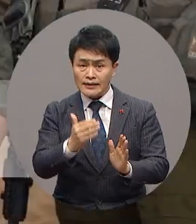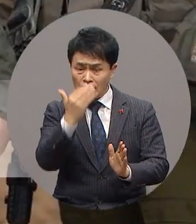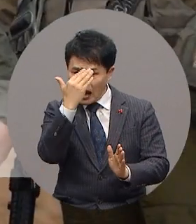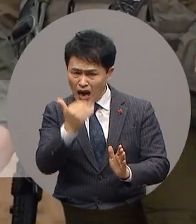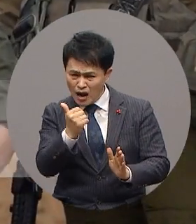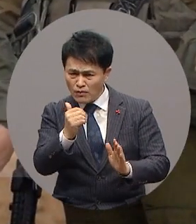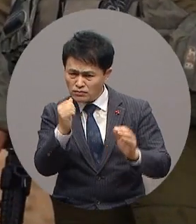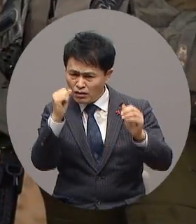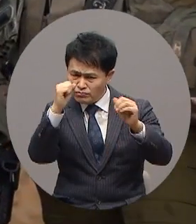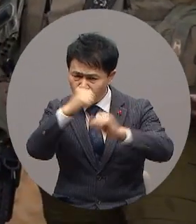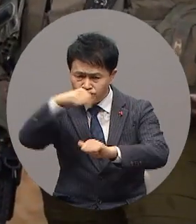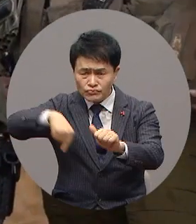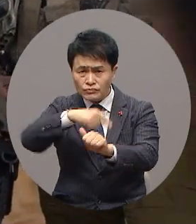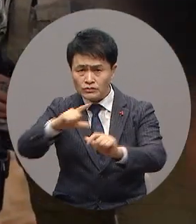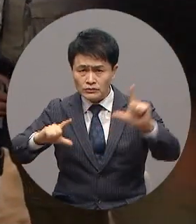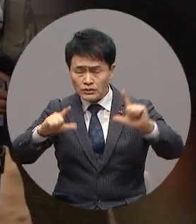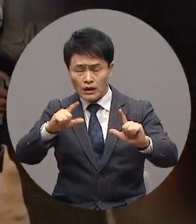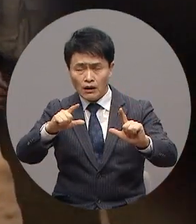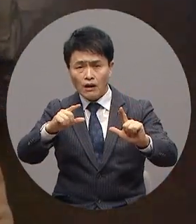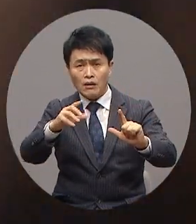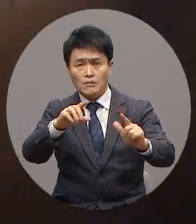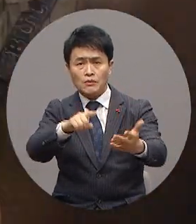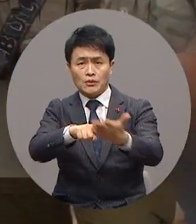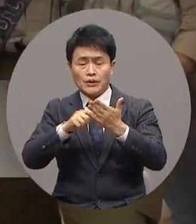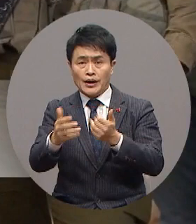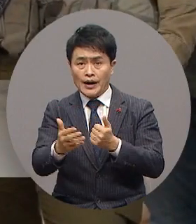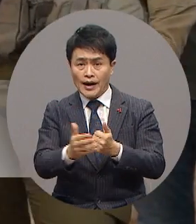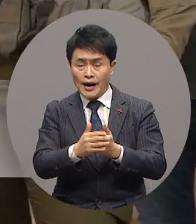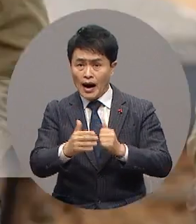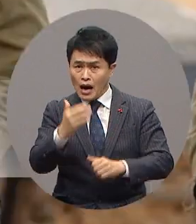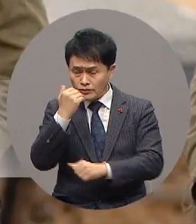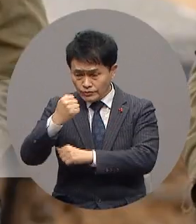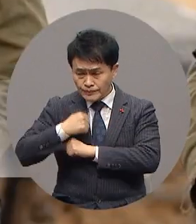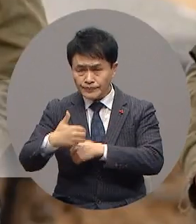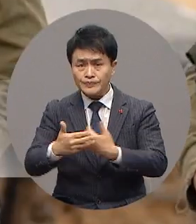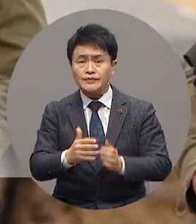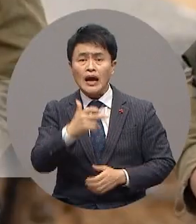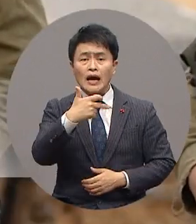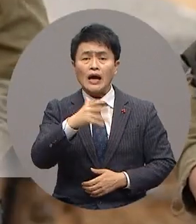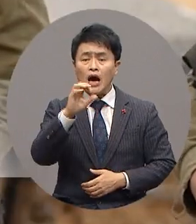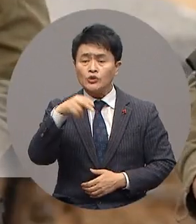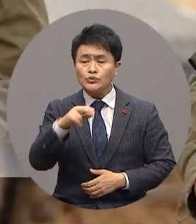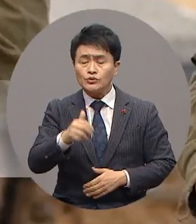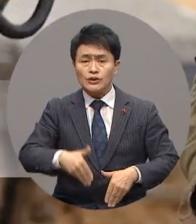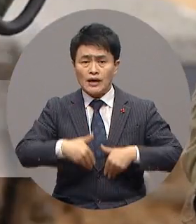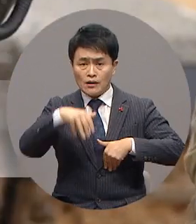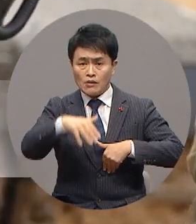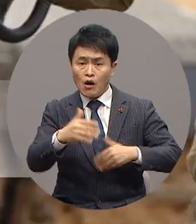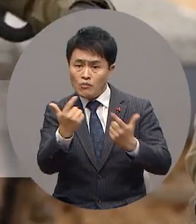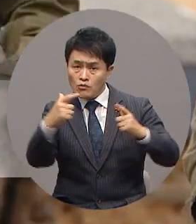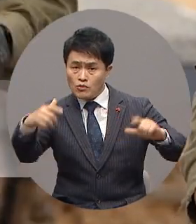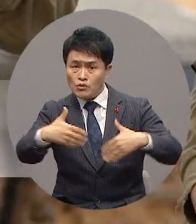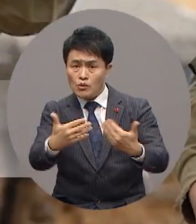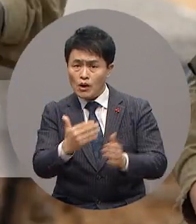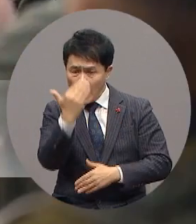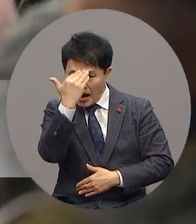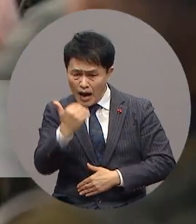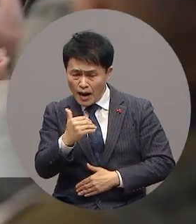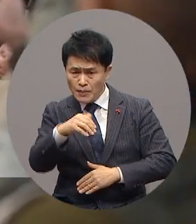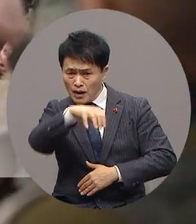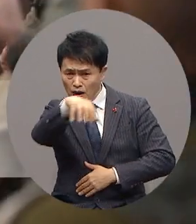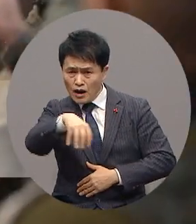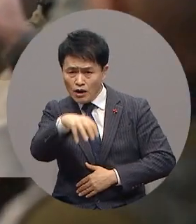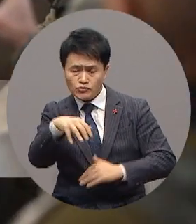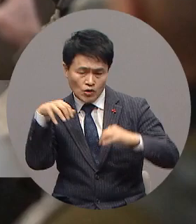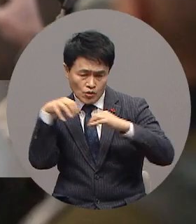징후가 보인다고 평가했습니다. 그는 이어 이스라엘 군이 칸 유니스 등 남부뿐 아니라 북부의 하마스 요새에서